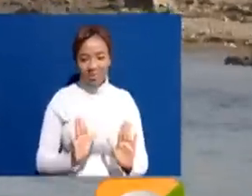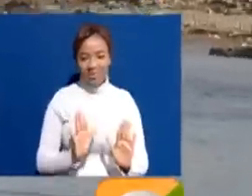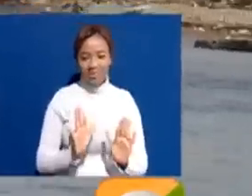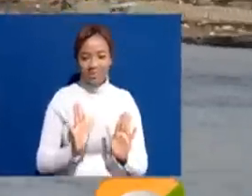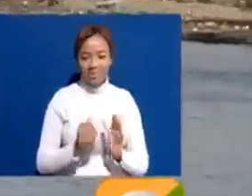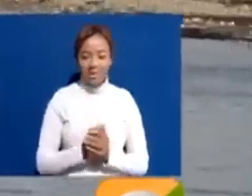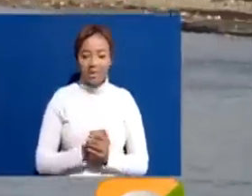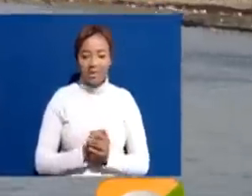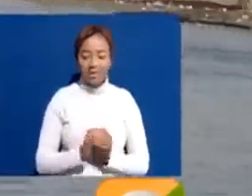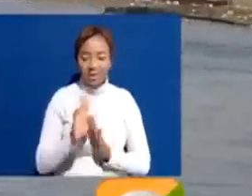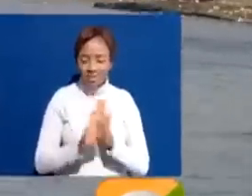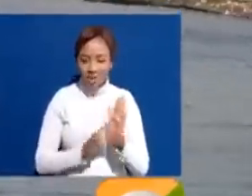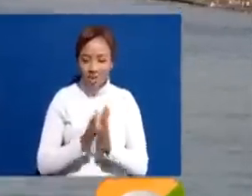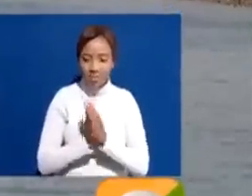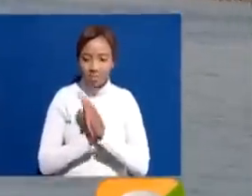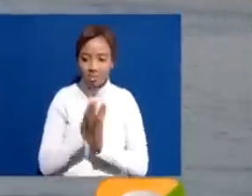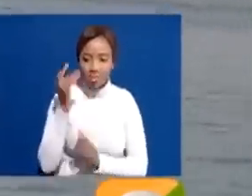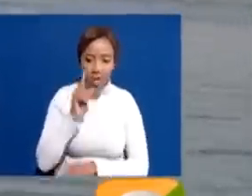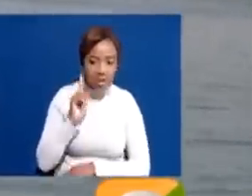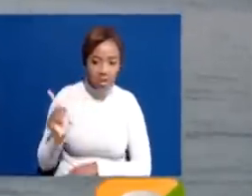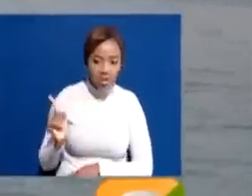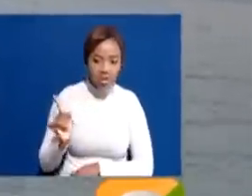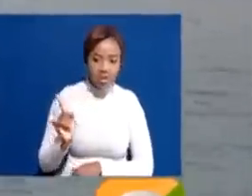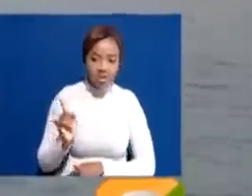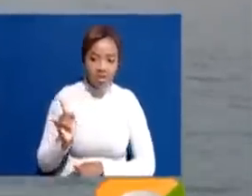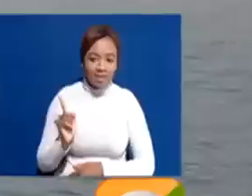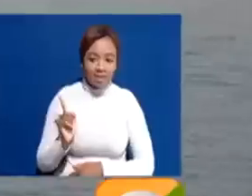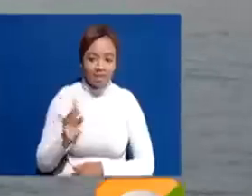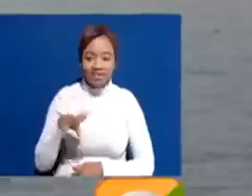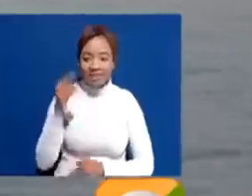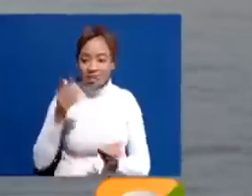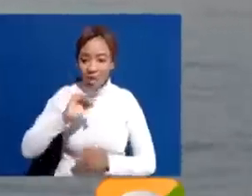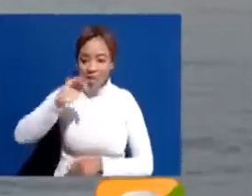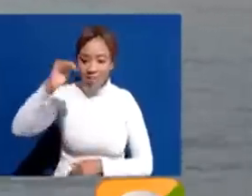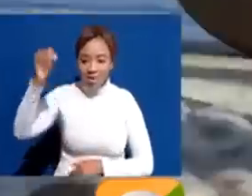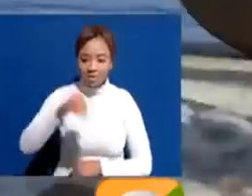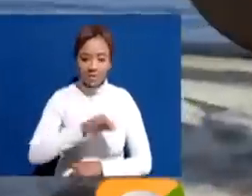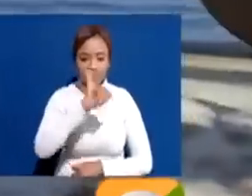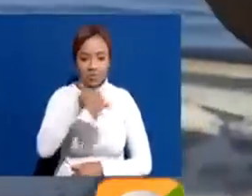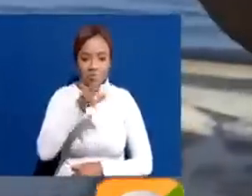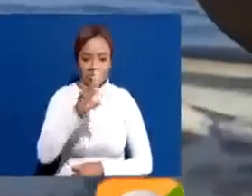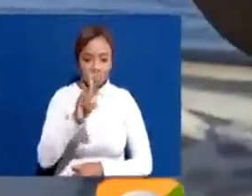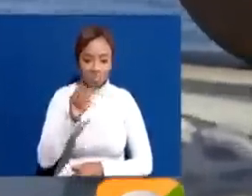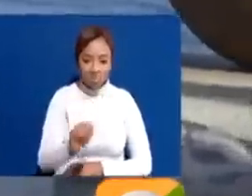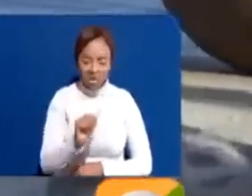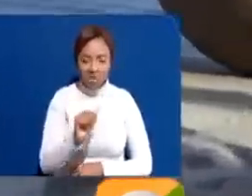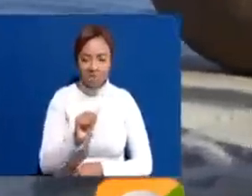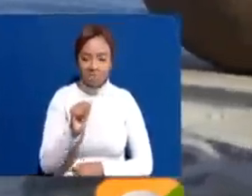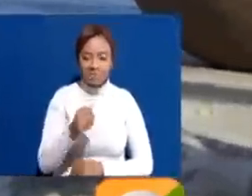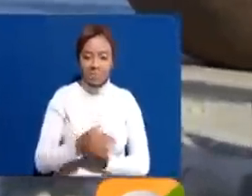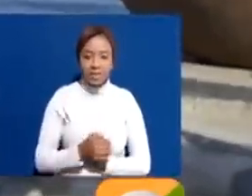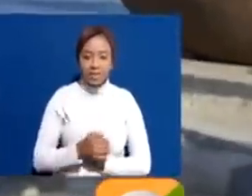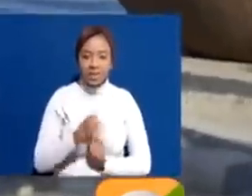Biblia. Bahari ya chumvi inapatikana katikati ya milima ya Yudea na inatajwa katika Biblia kutoka nyakati